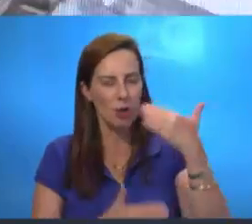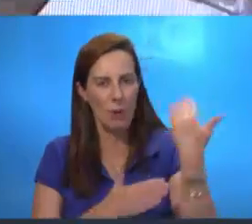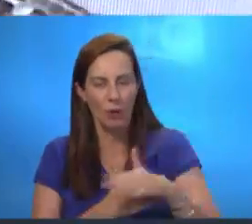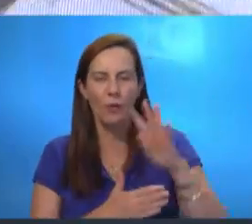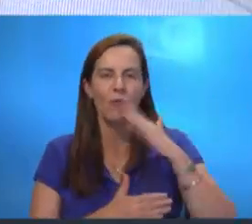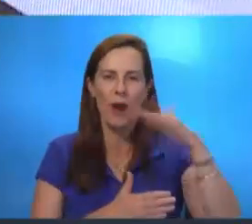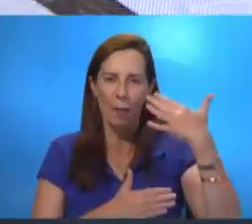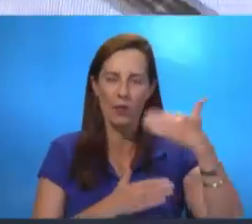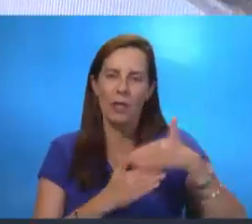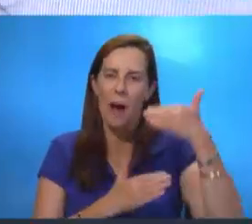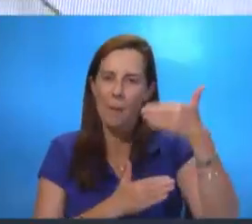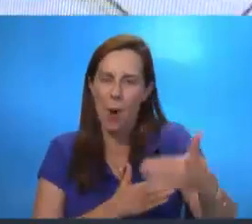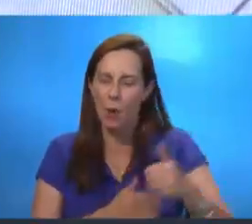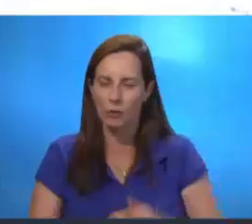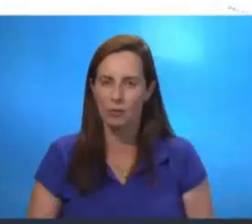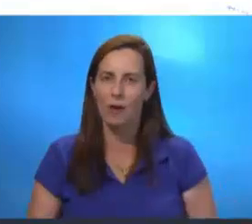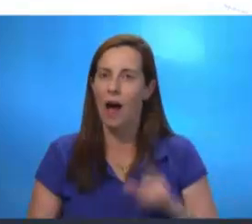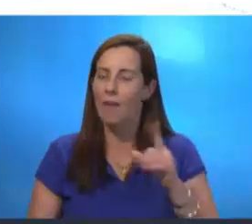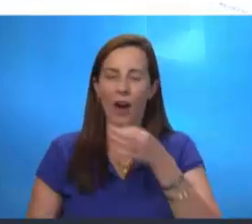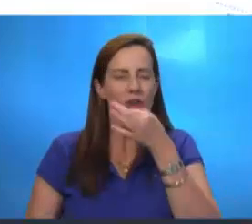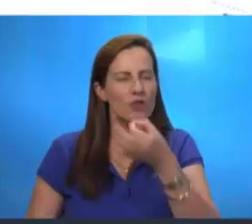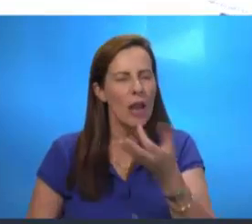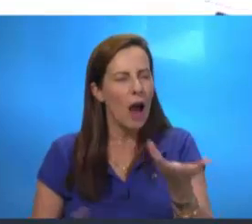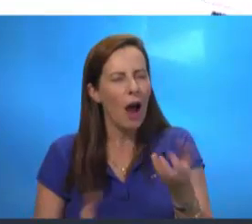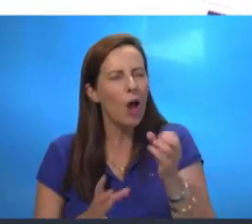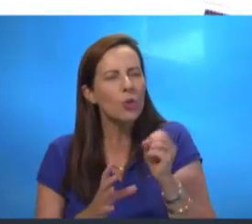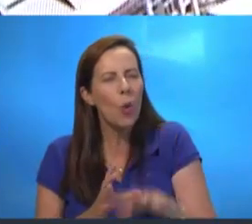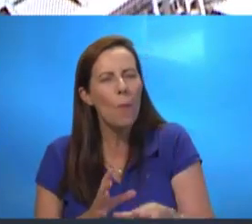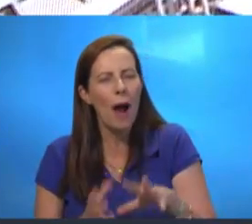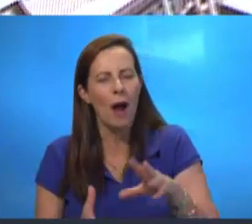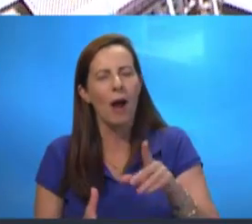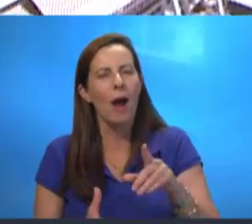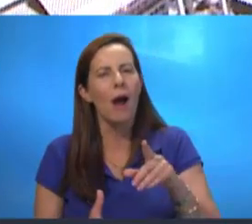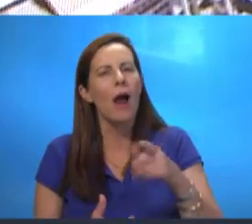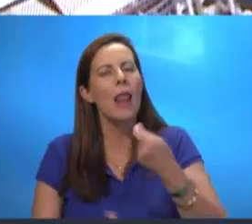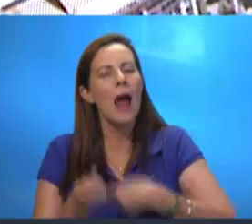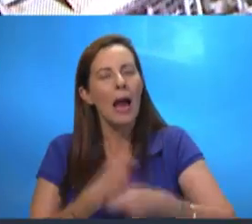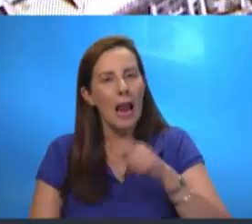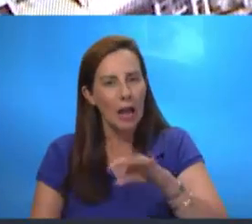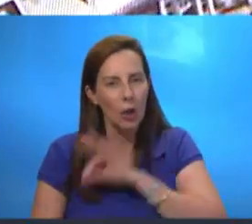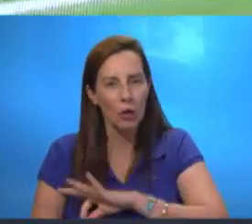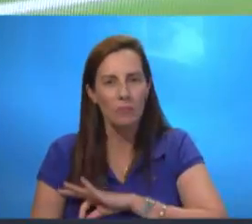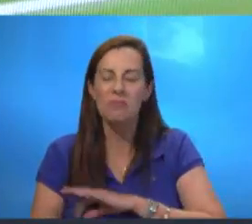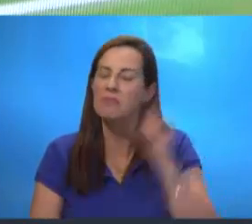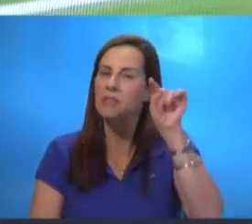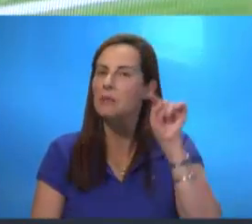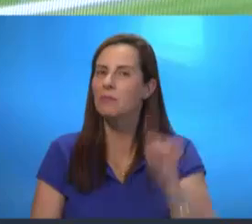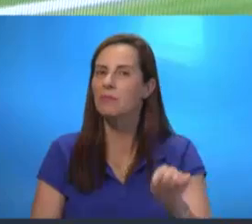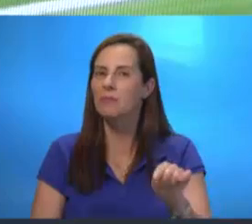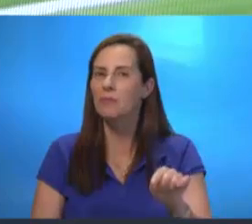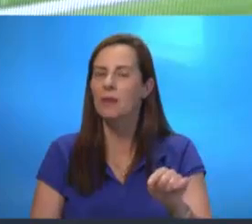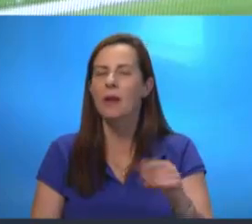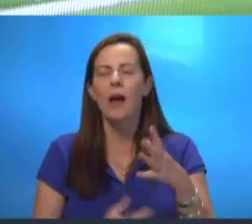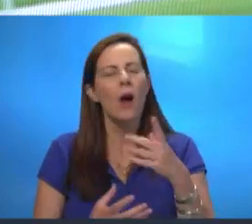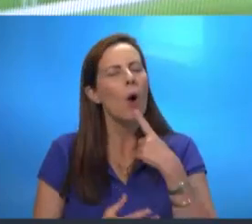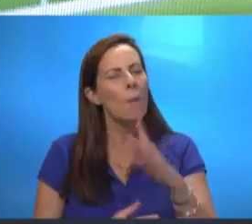השנים הבאות לאחריו. אבל שאלת התרומה של אירוח המונדיאל לכלכלת המדינה המארחת מוטלת בספק. ניתוחים רבים מעלים